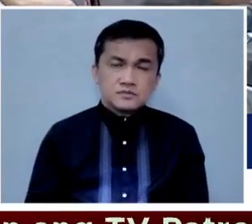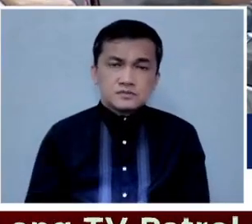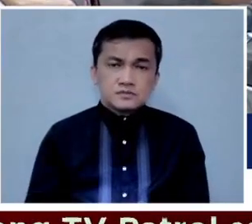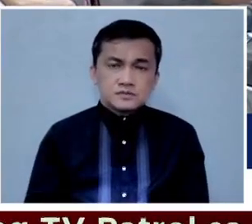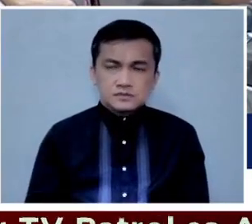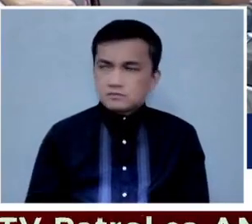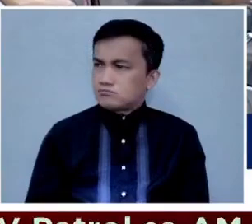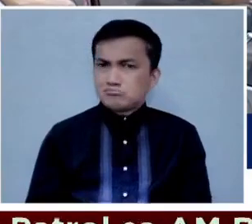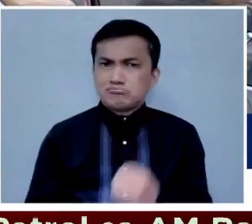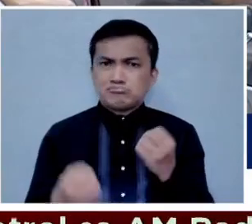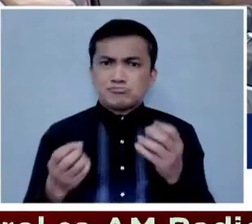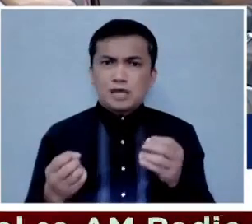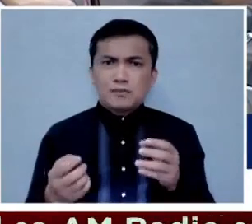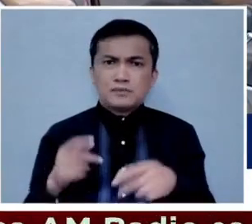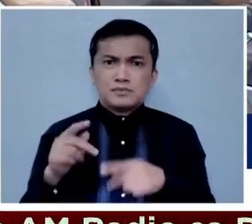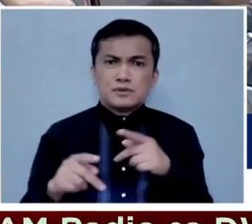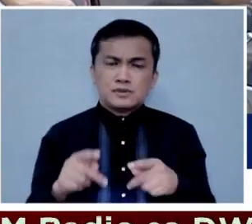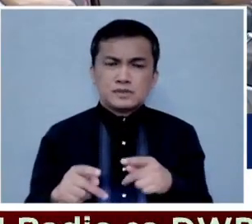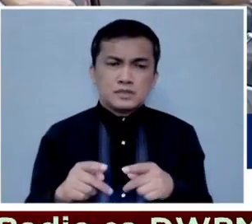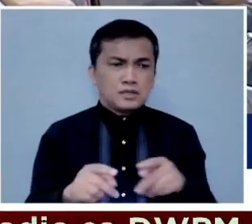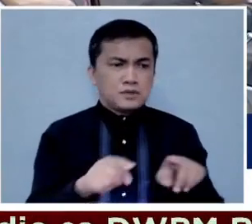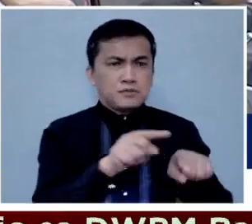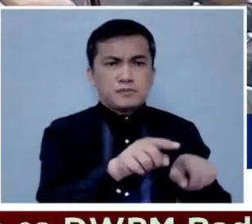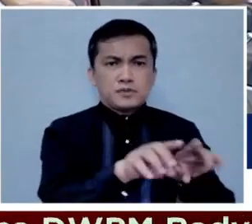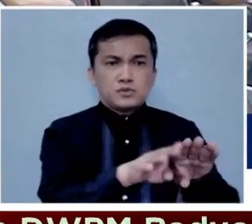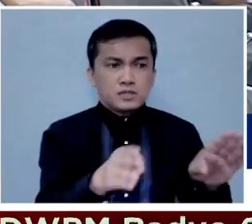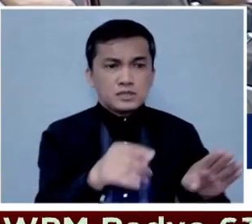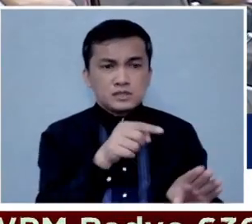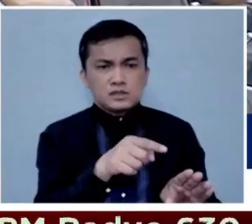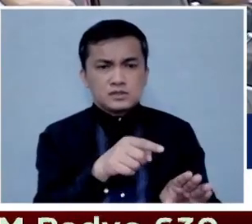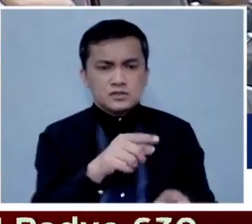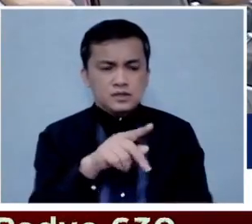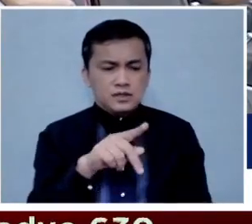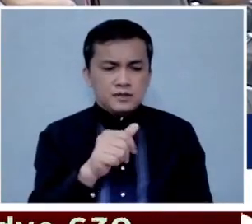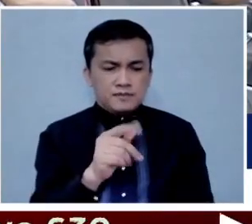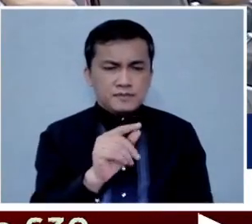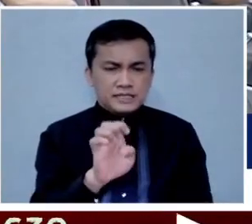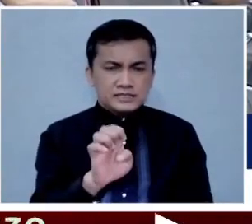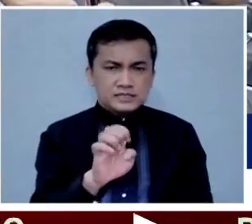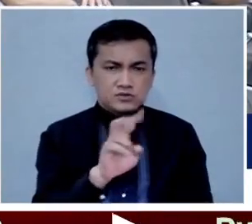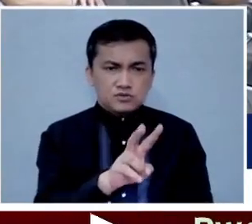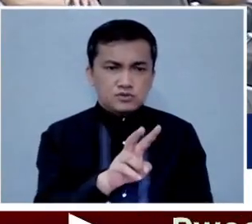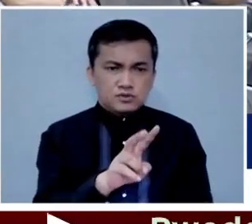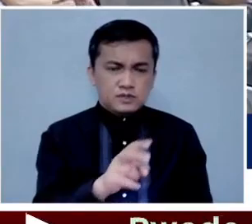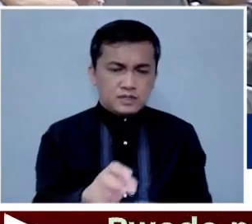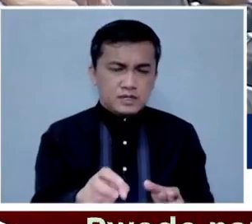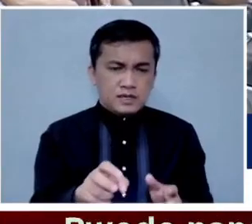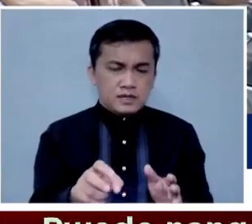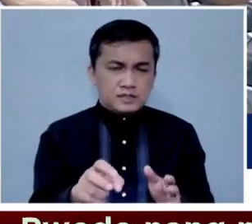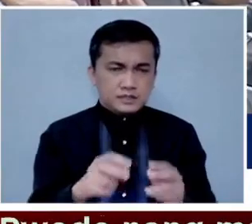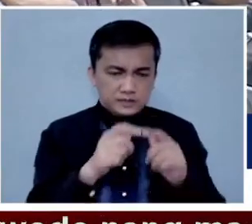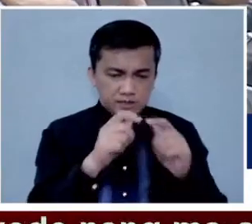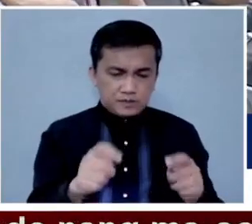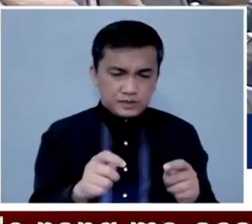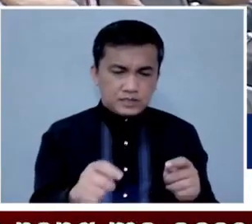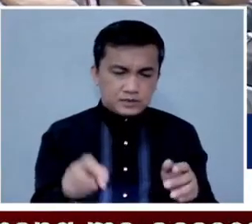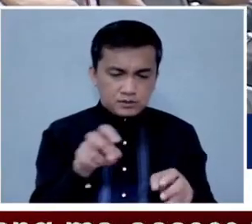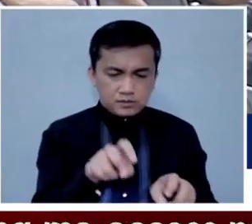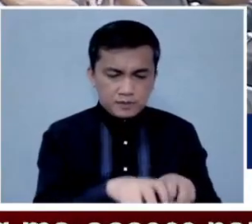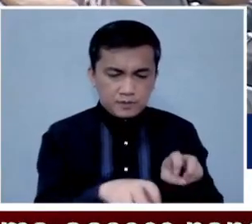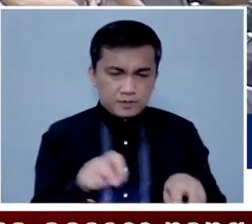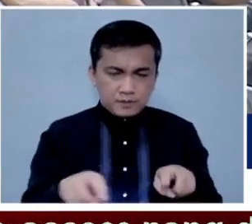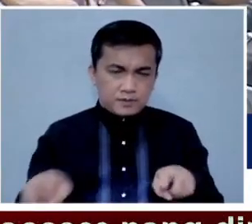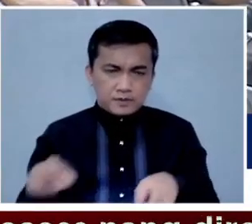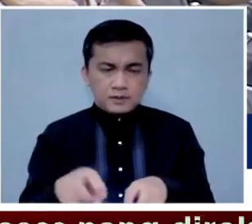dami ng mga pasahero ay binuksan na itong phase 2 ng passenger terminal para may maupuan ang mga